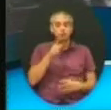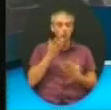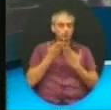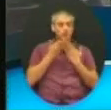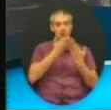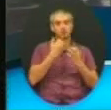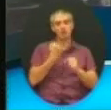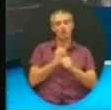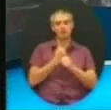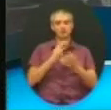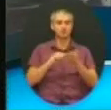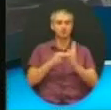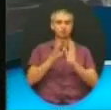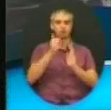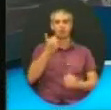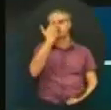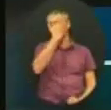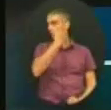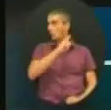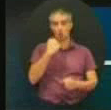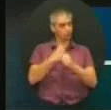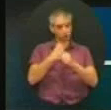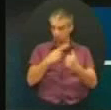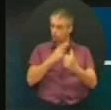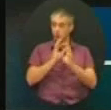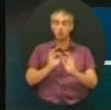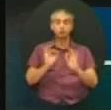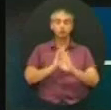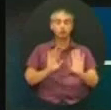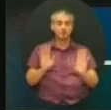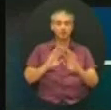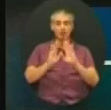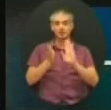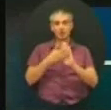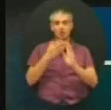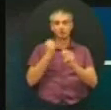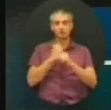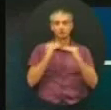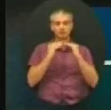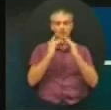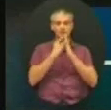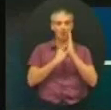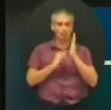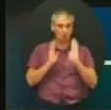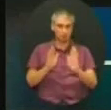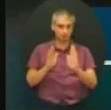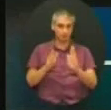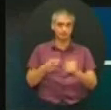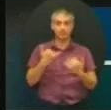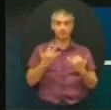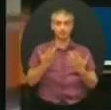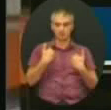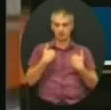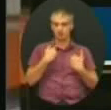יעזור לבצע את מדיניות השר. לא ג'ובים, לא שום דבר, והכל יעשה על פי חוק הדברים האלה. עכשיו,